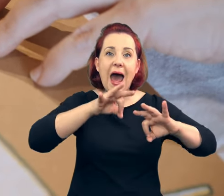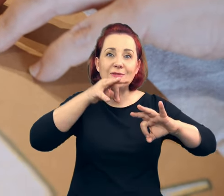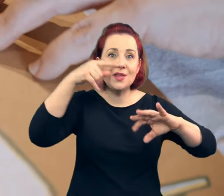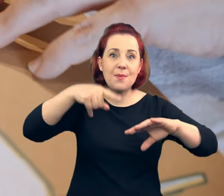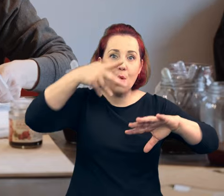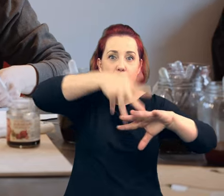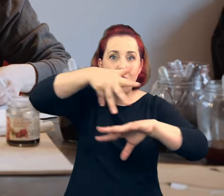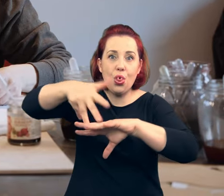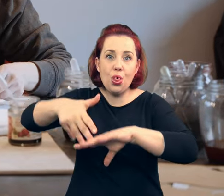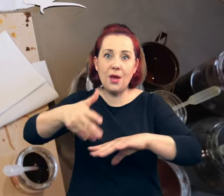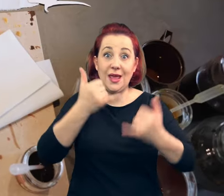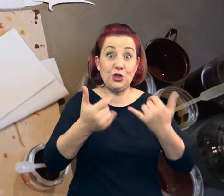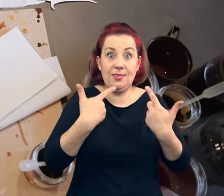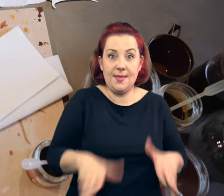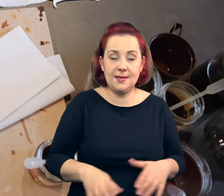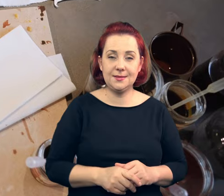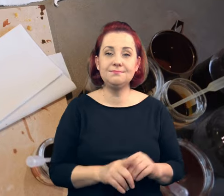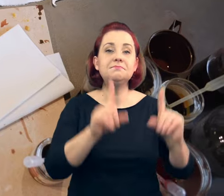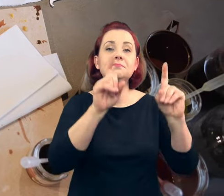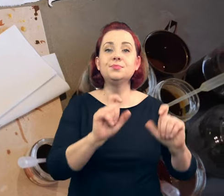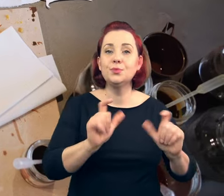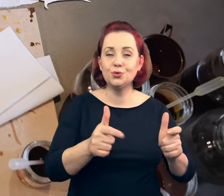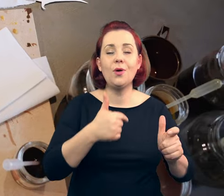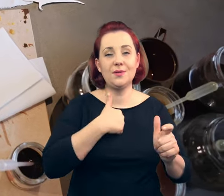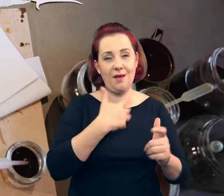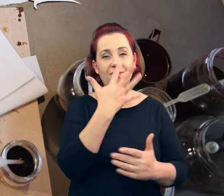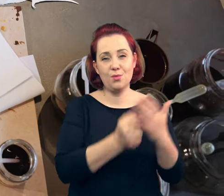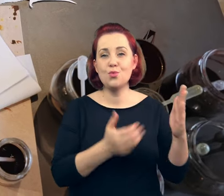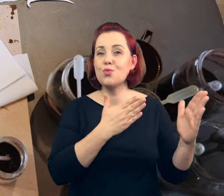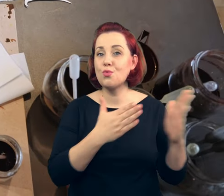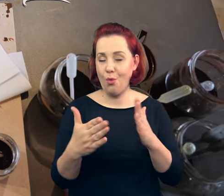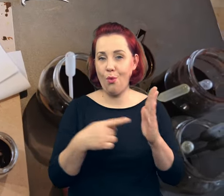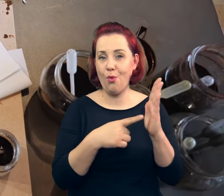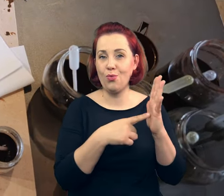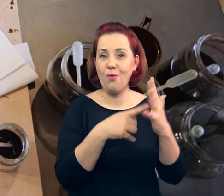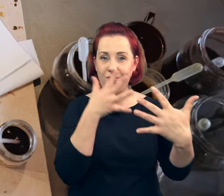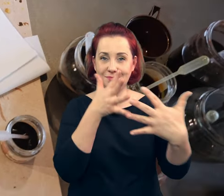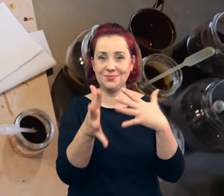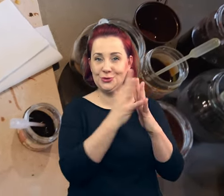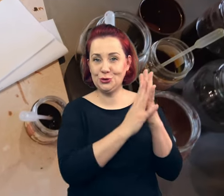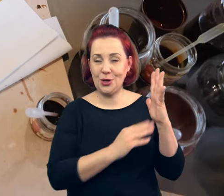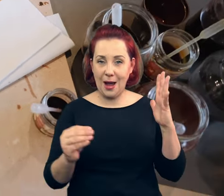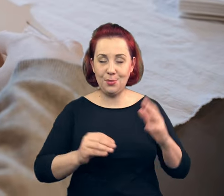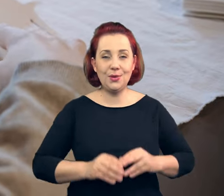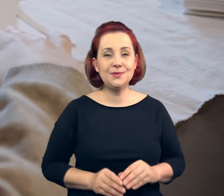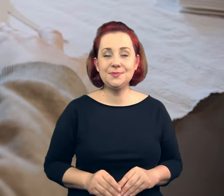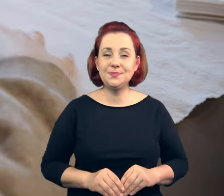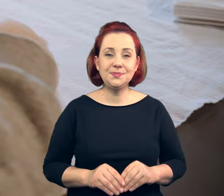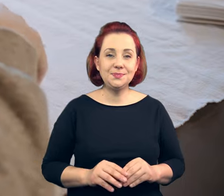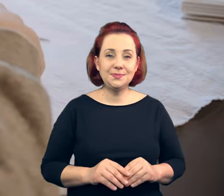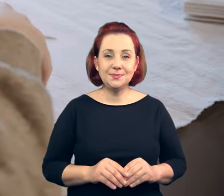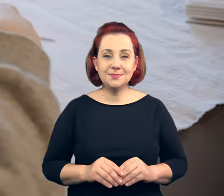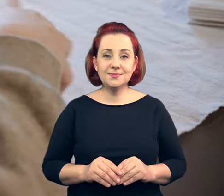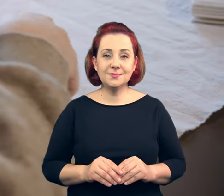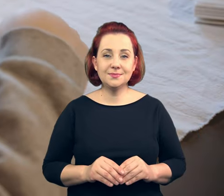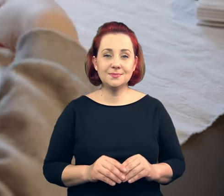chcemy. I od czego zaczynamy? Ja akurat wykorzystam gotowy już szablon, żeby